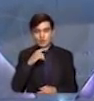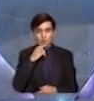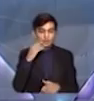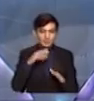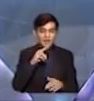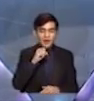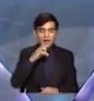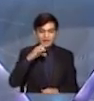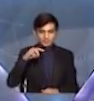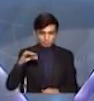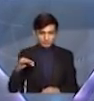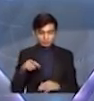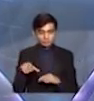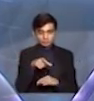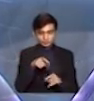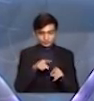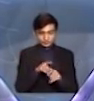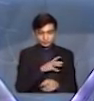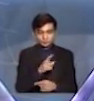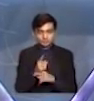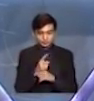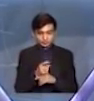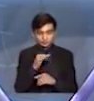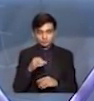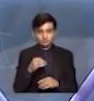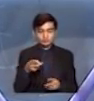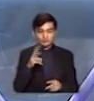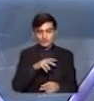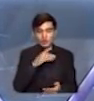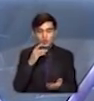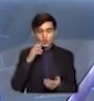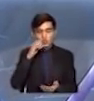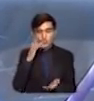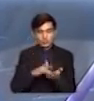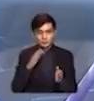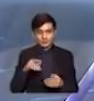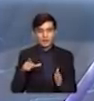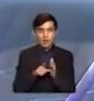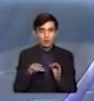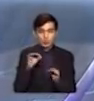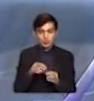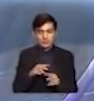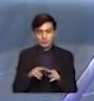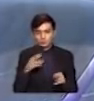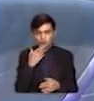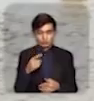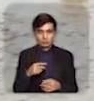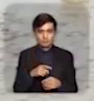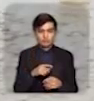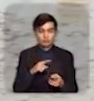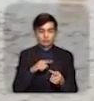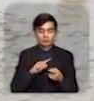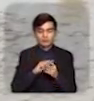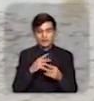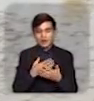өзеніне ауыз салады деген азаматтар есесіне екі елдің салық төлемдегі айырмашылық жер мен көктей екенін айтады.